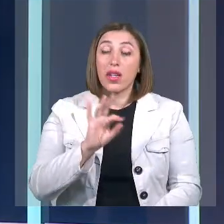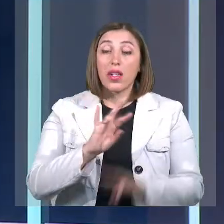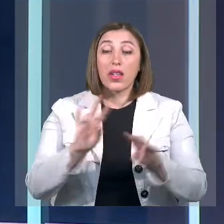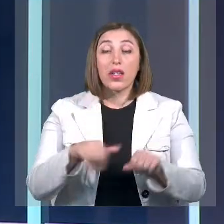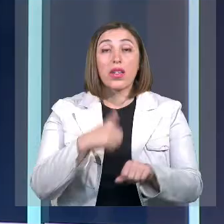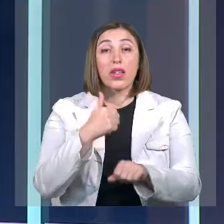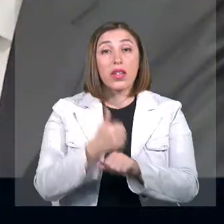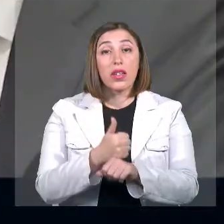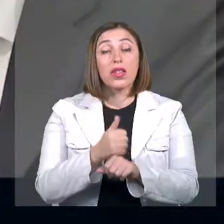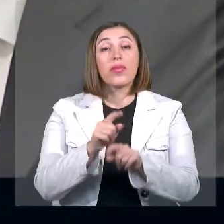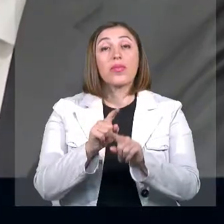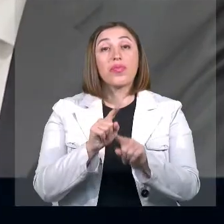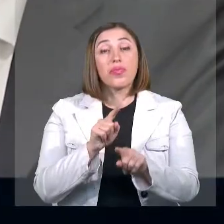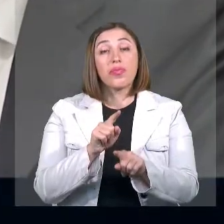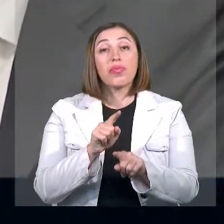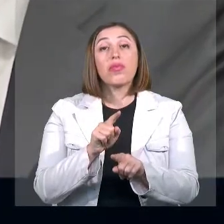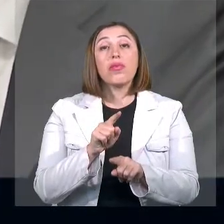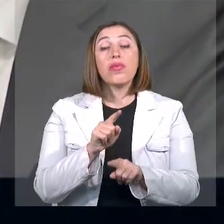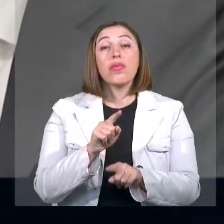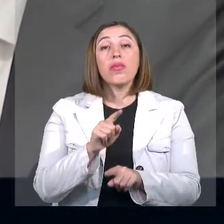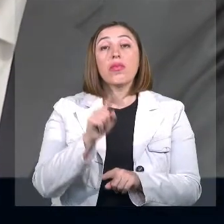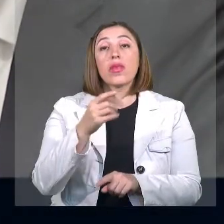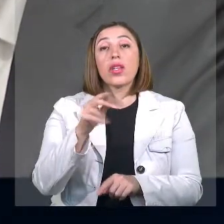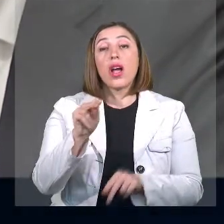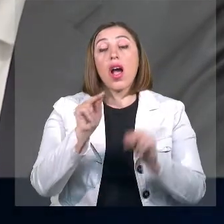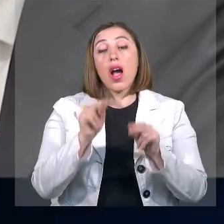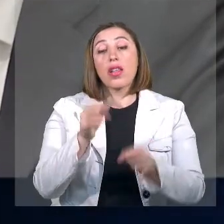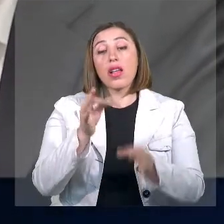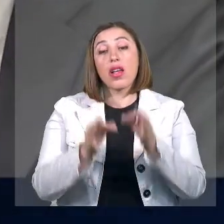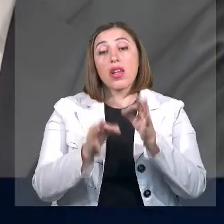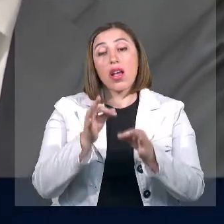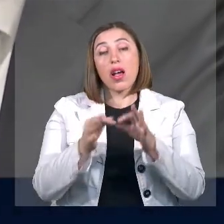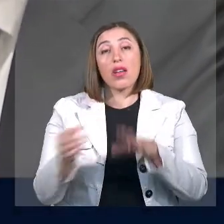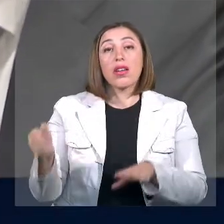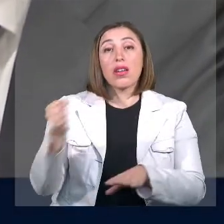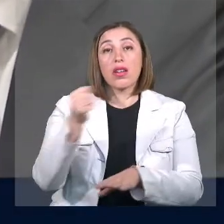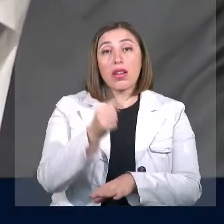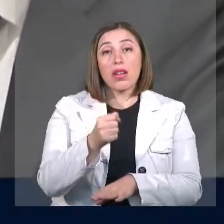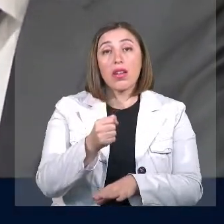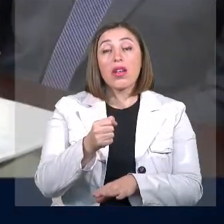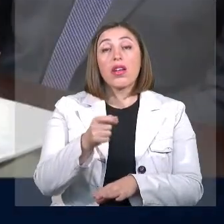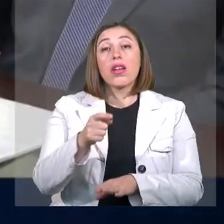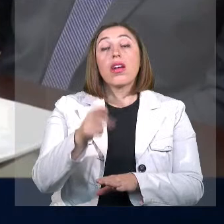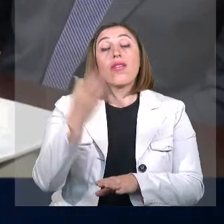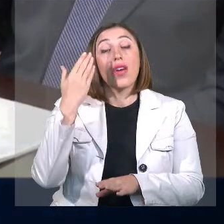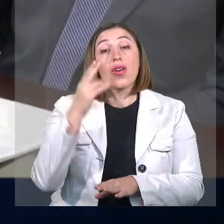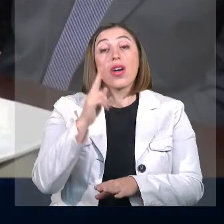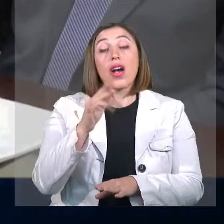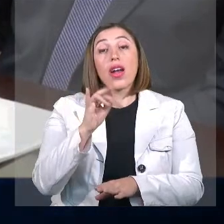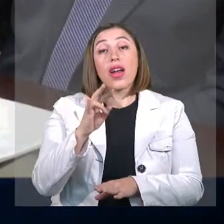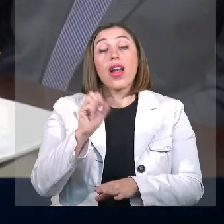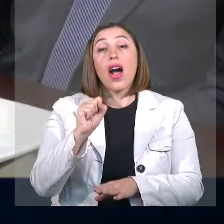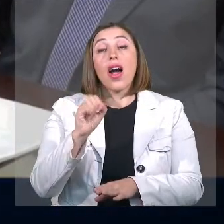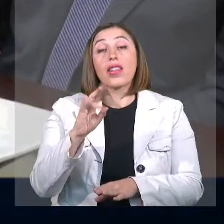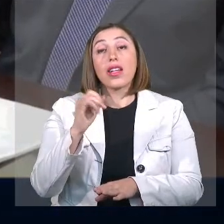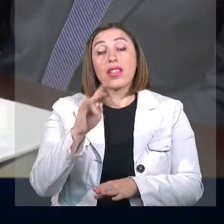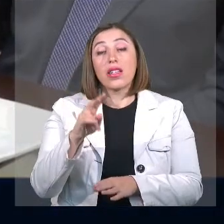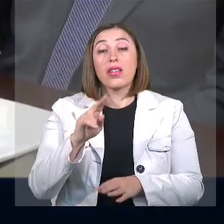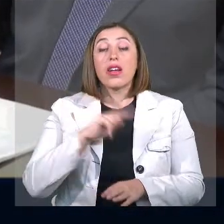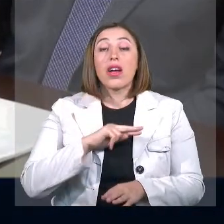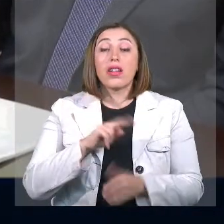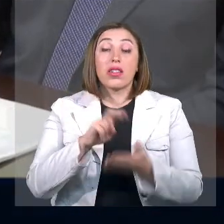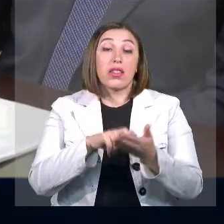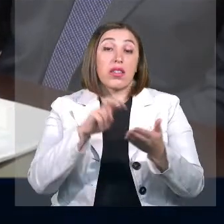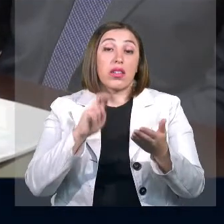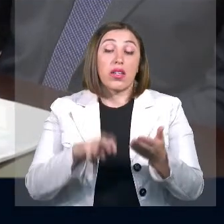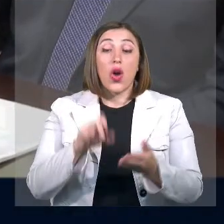փոխնախարար Գրիգորի Մինասյանը նշանակվեց արդարադատության նախարար, գերատեսչության նախկին ղեկավար Կարեն Անդրեասյանը պաշտոնից ազատվել էր